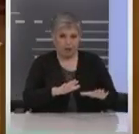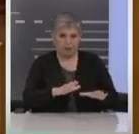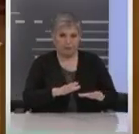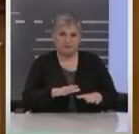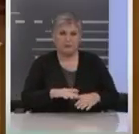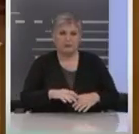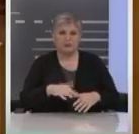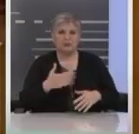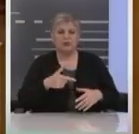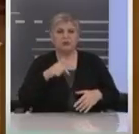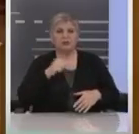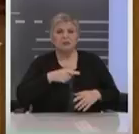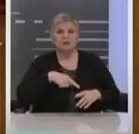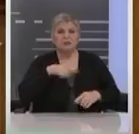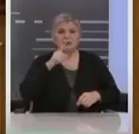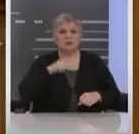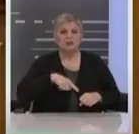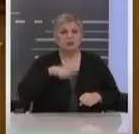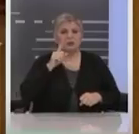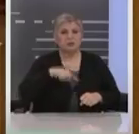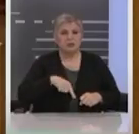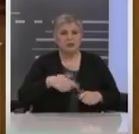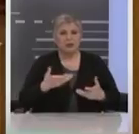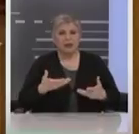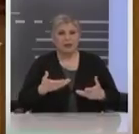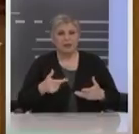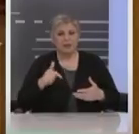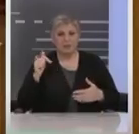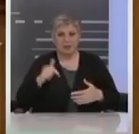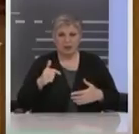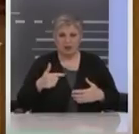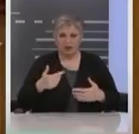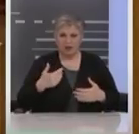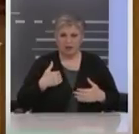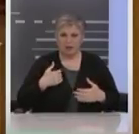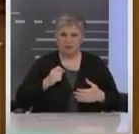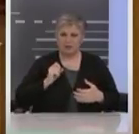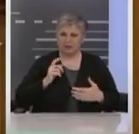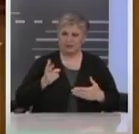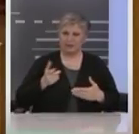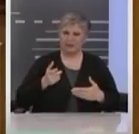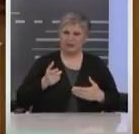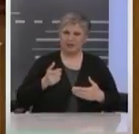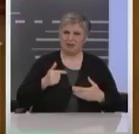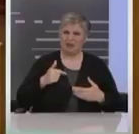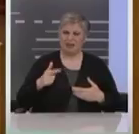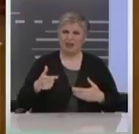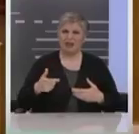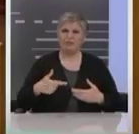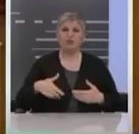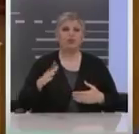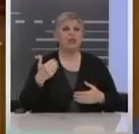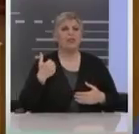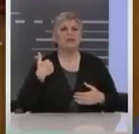έκπληξη, η οποία κράτησε 24 ώρες μιας ορθολογικής τάσης από την πλευρά του, δεν ζητάει παρέτηση. Ήρθε σήμερα